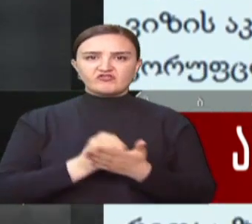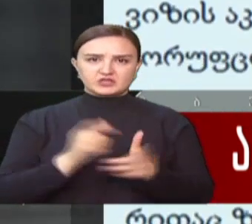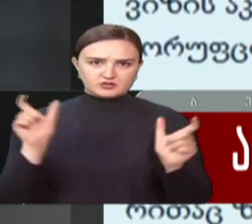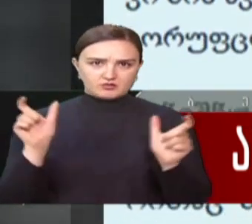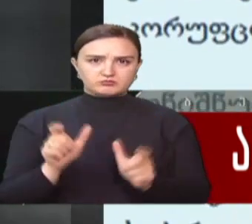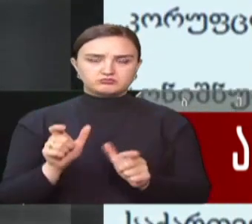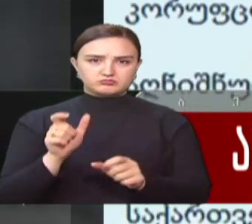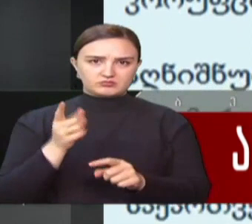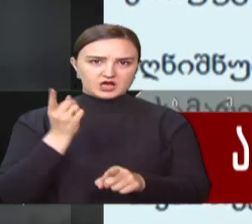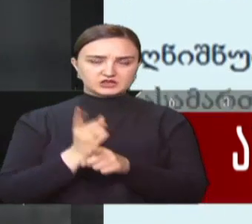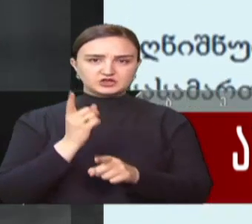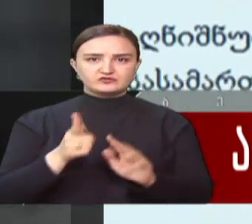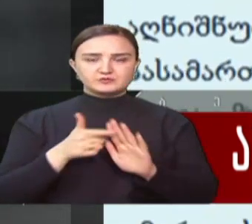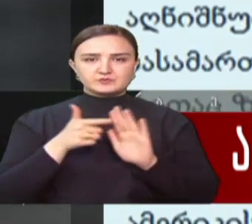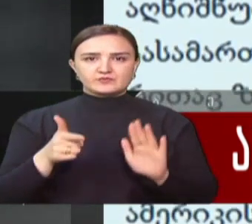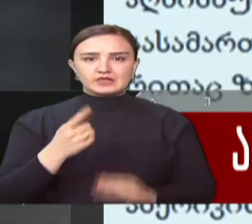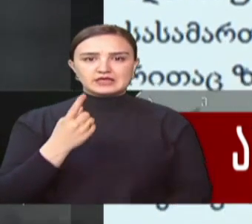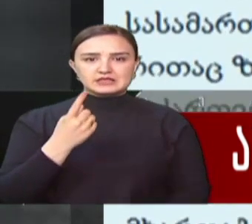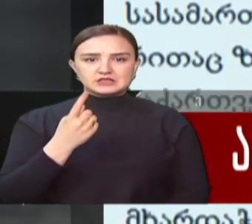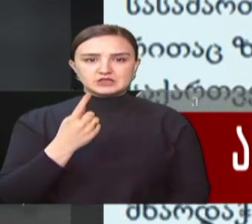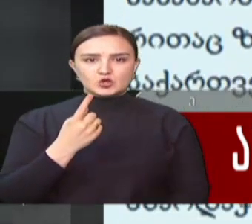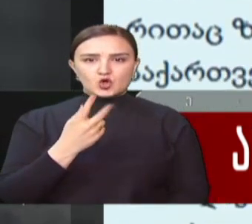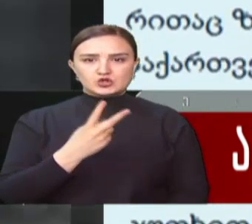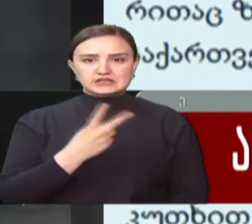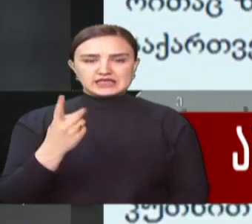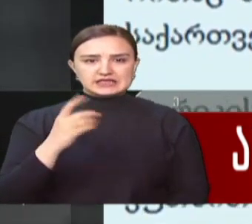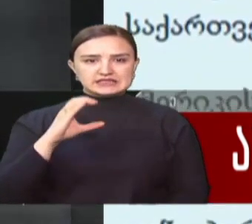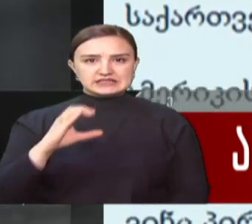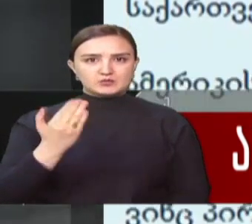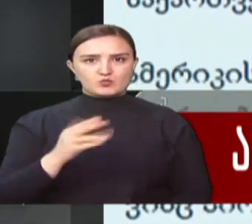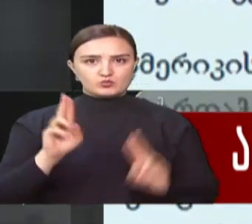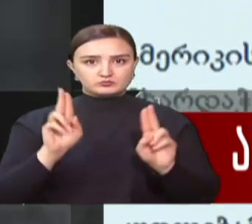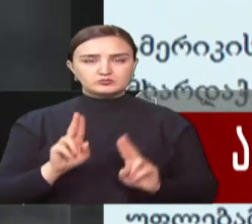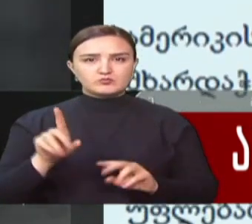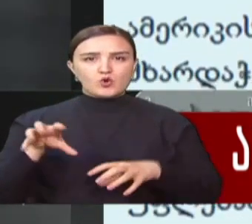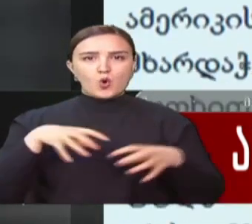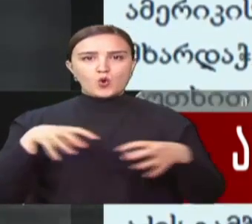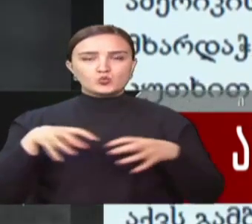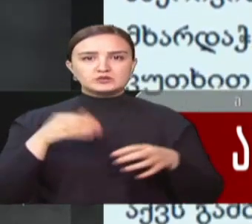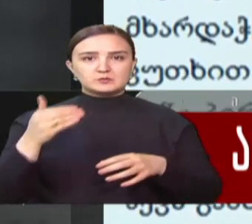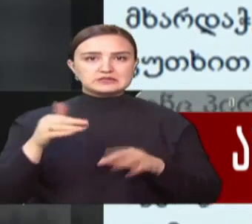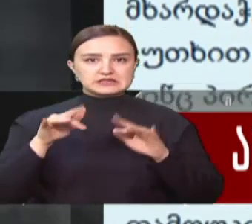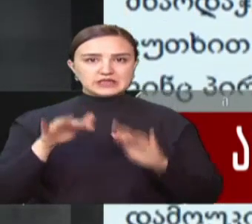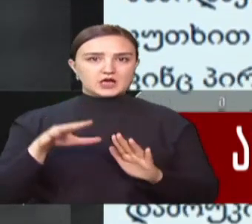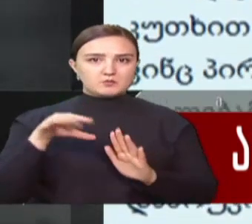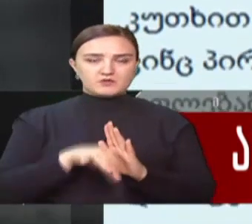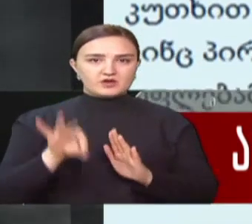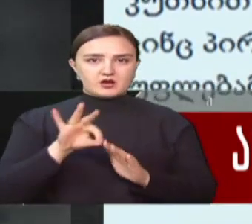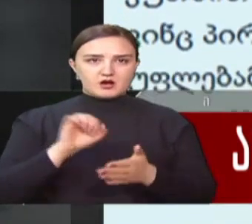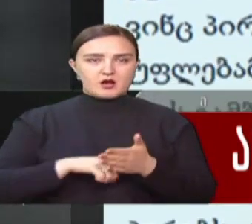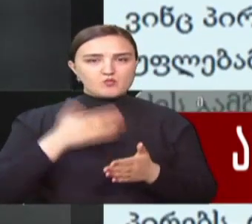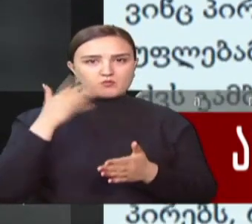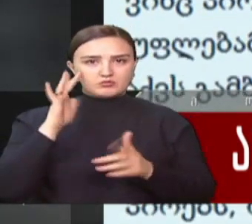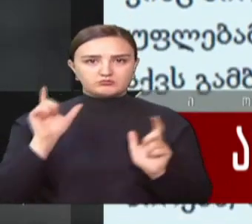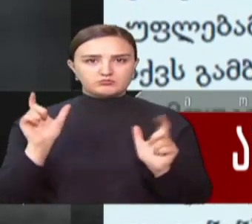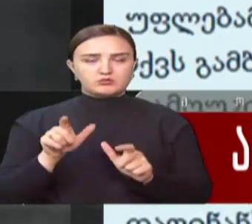შესახებ 7031 სიწესის საფუძველზე. მნიშვნელოვან კორუფციულ საქმიანობაში მათი ჩართულობის გამო. აღნიშნულმა